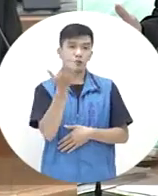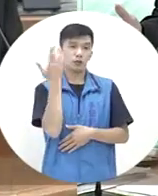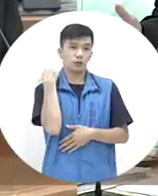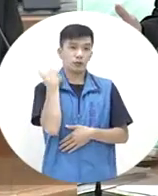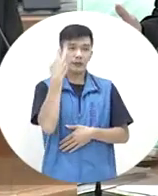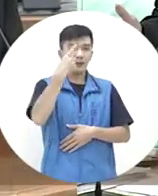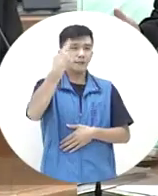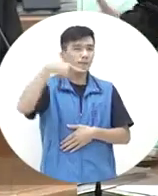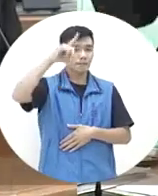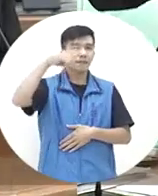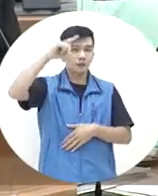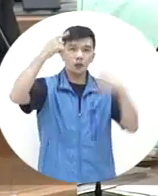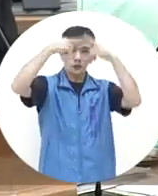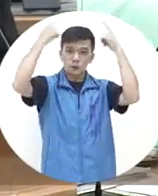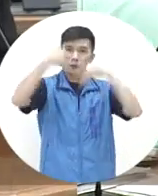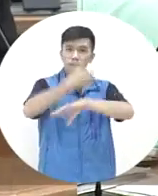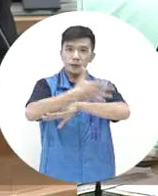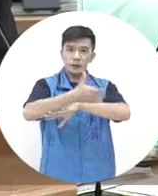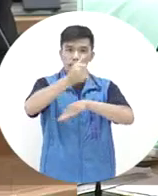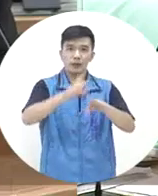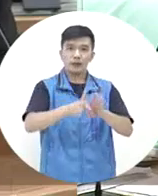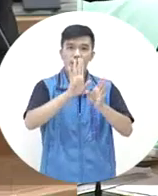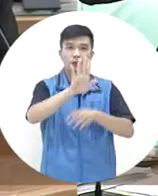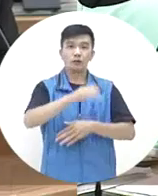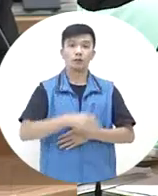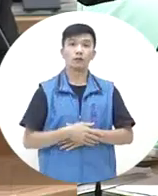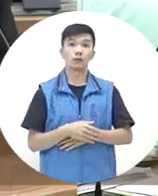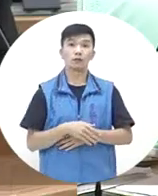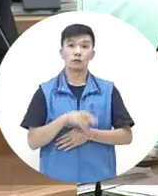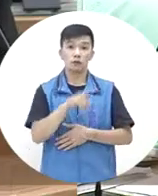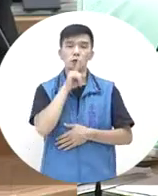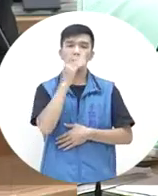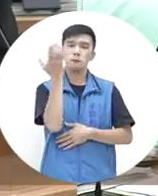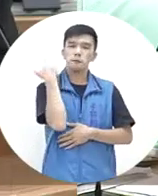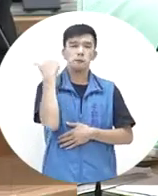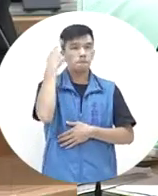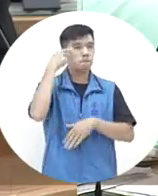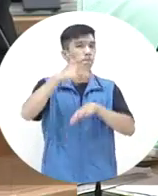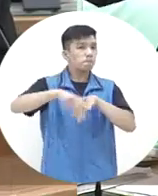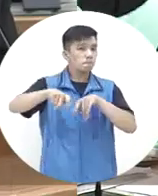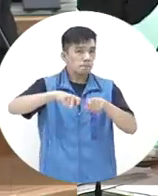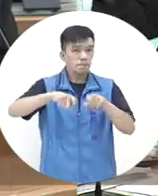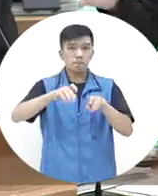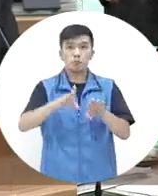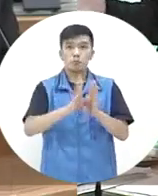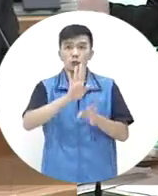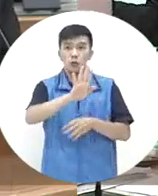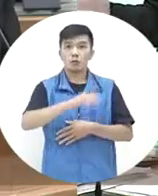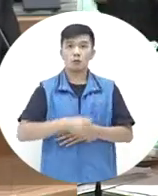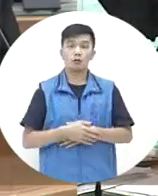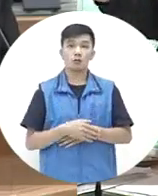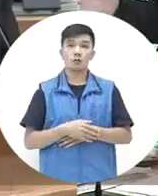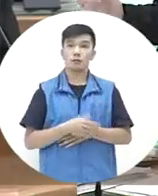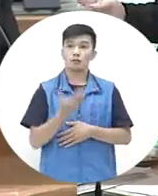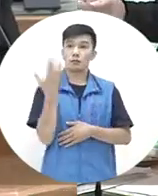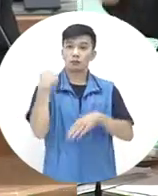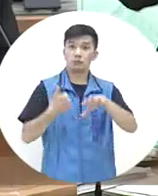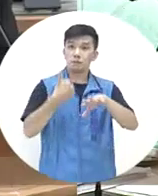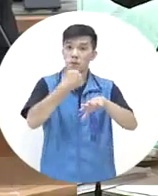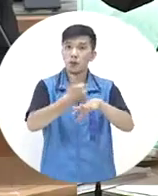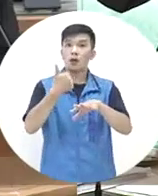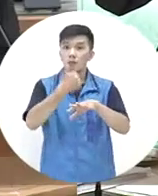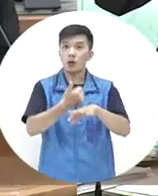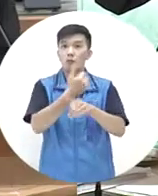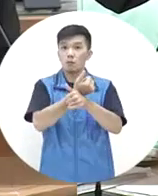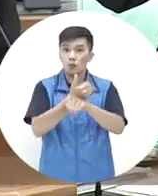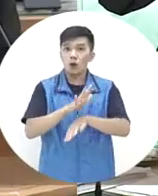时代，甚至包括我那天听到苏县长说，他当时也提了一些想法。 没有关系，因为 我们每一个人曾经在这个地方做过 侯市长这